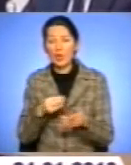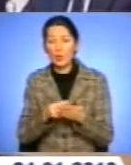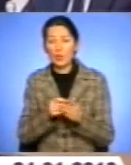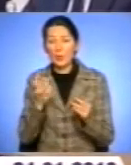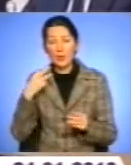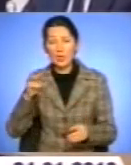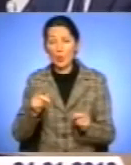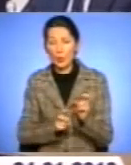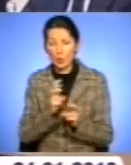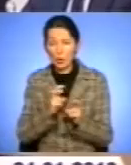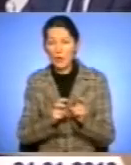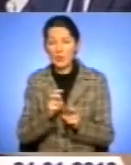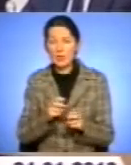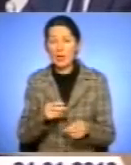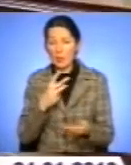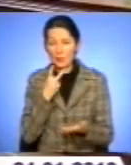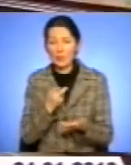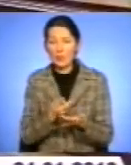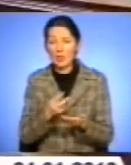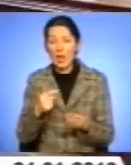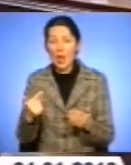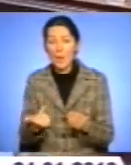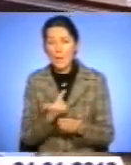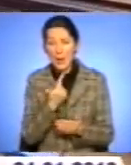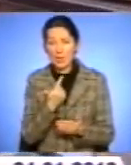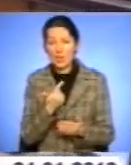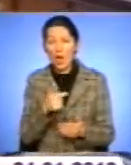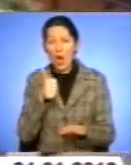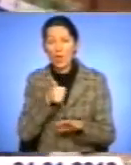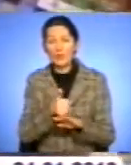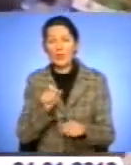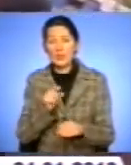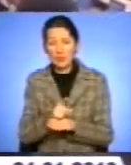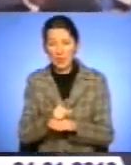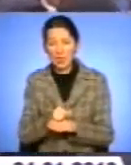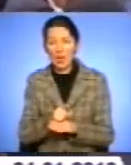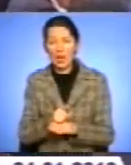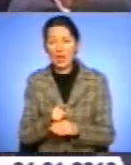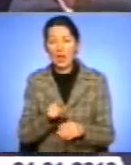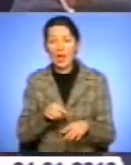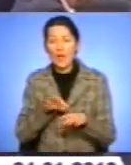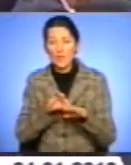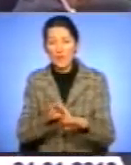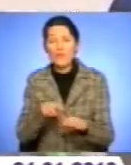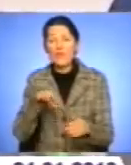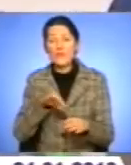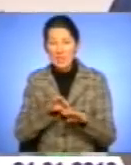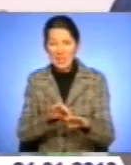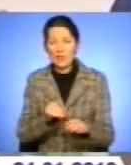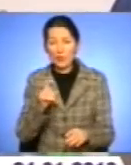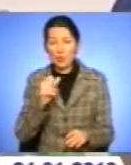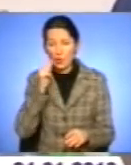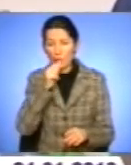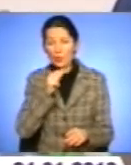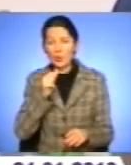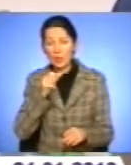180 мільярдів державних капіталовкладень потребує програми соціально-економічних перетворень на 2013-2014 роки. За словами Миколи Азарова,